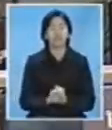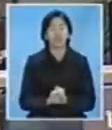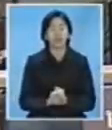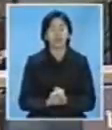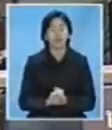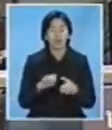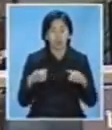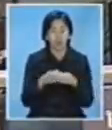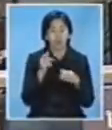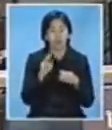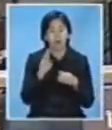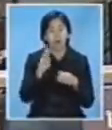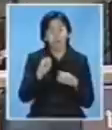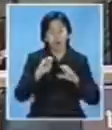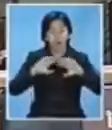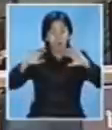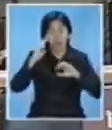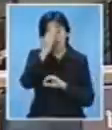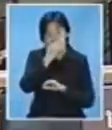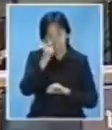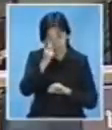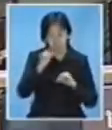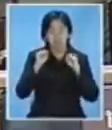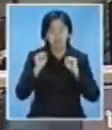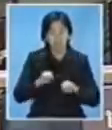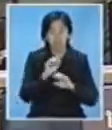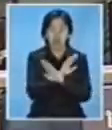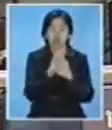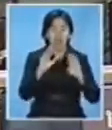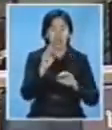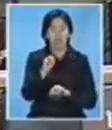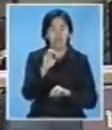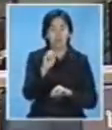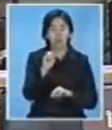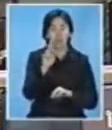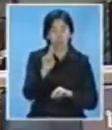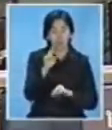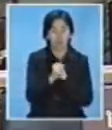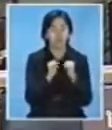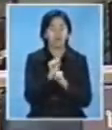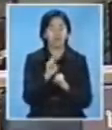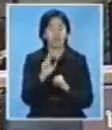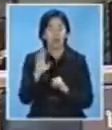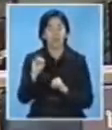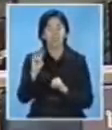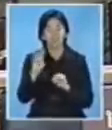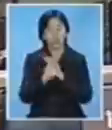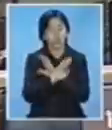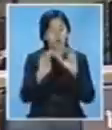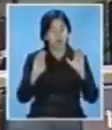คณะครม.ของรัฐบาลอภิสิทธิ์ได้มีมติยกเลิก MOU DCC เมื่อวัน